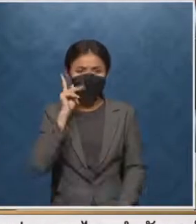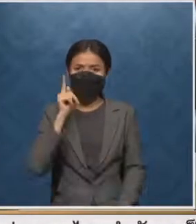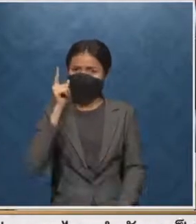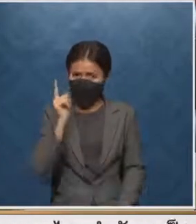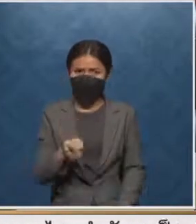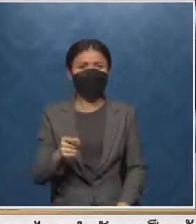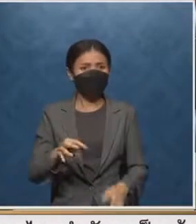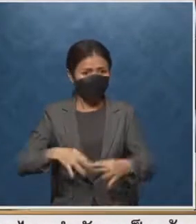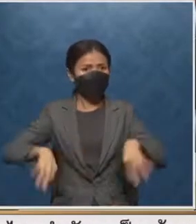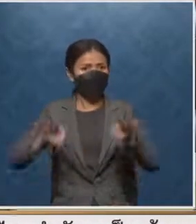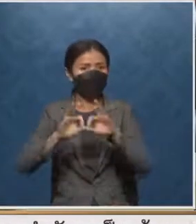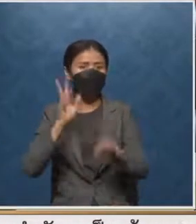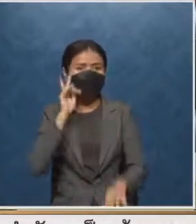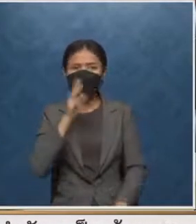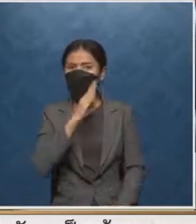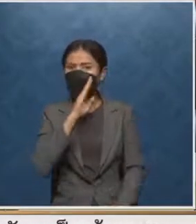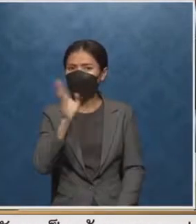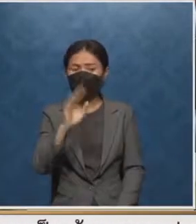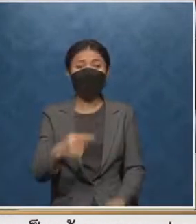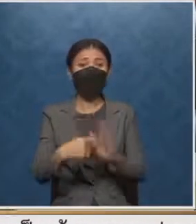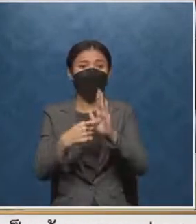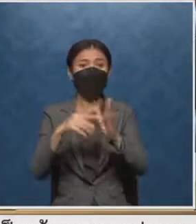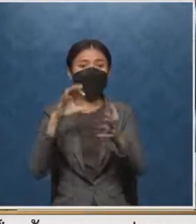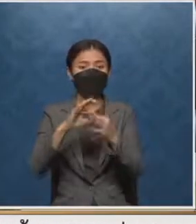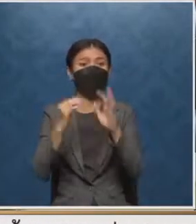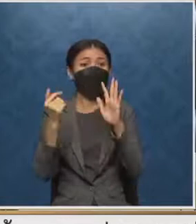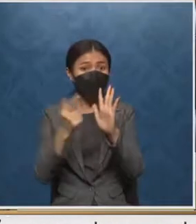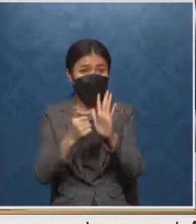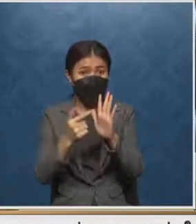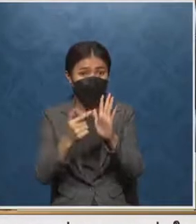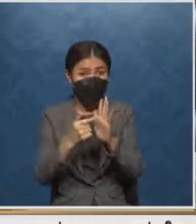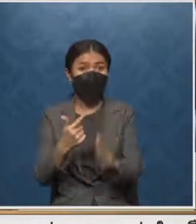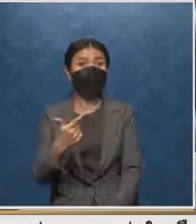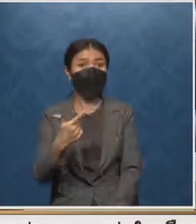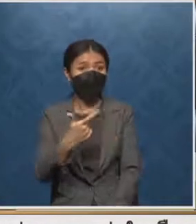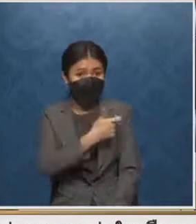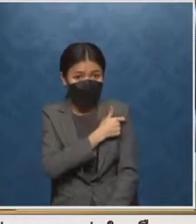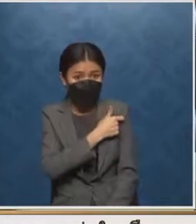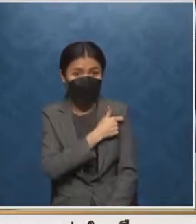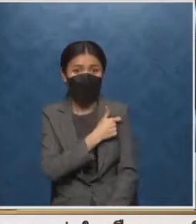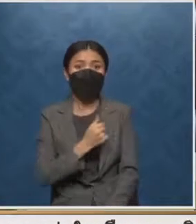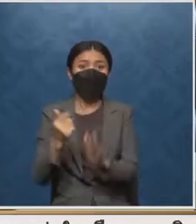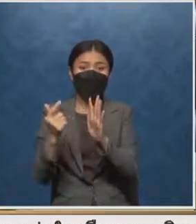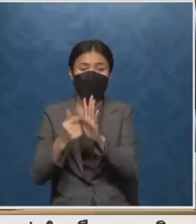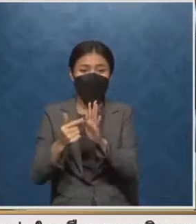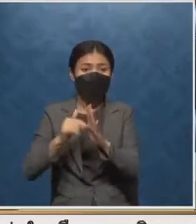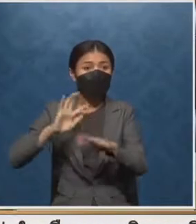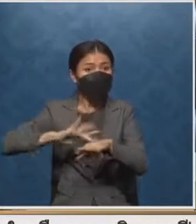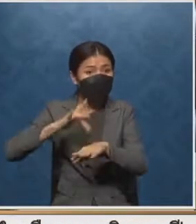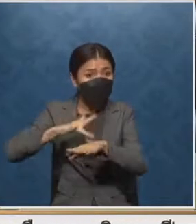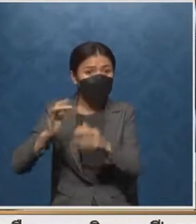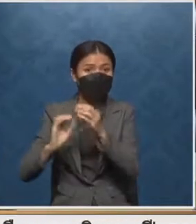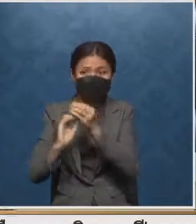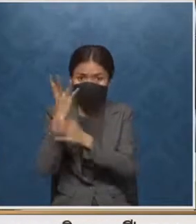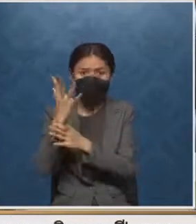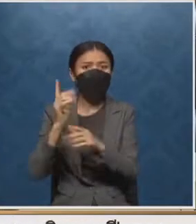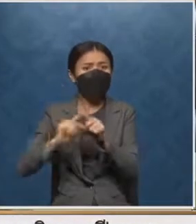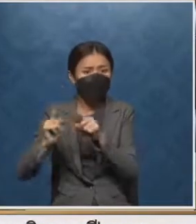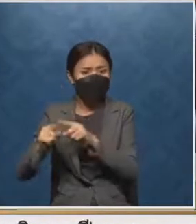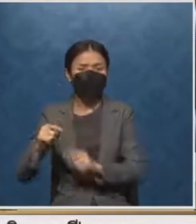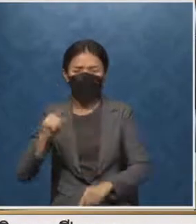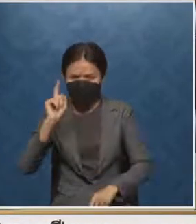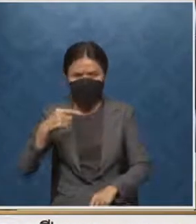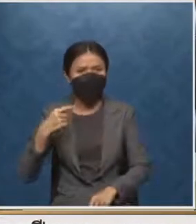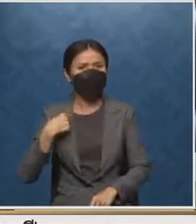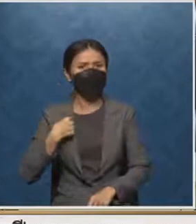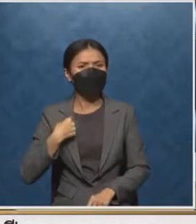เรื่องของยาเรื่องของวัคซีนนะครับเรื่องของสมุนไพรอันนี้นะครับสำคัญมากสมุนไพรไท